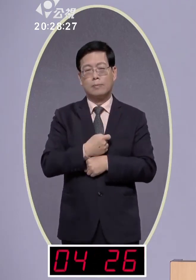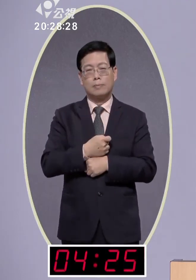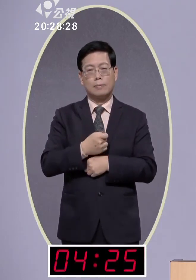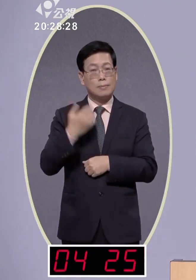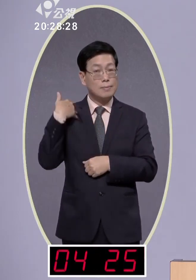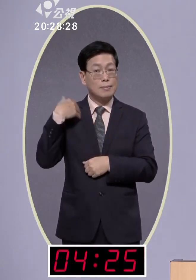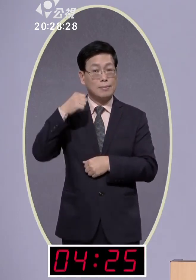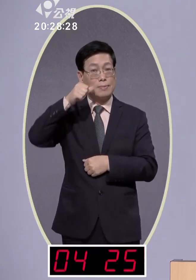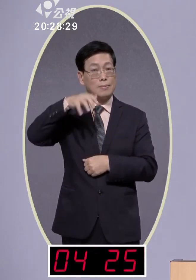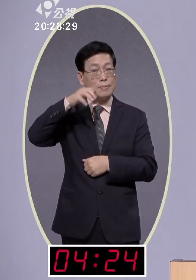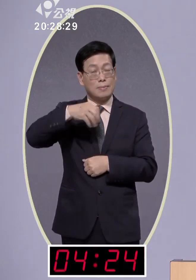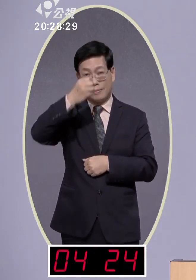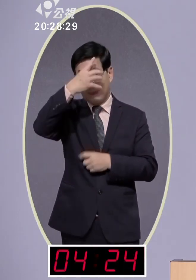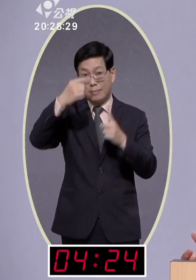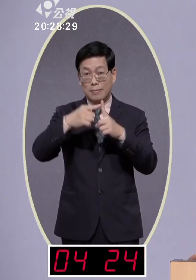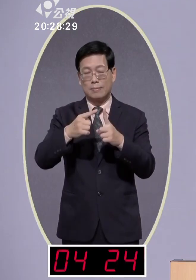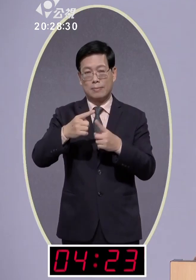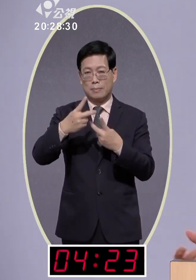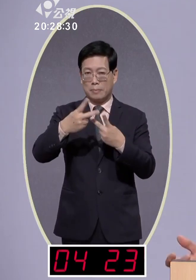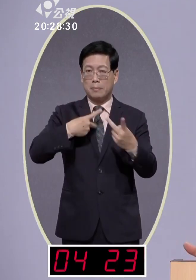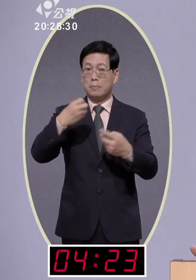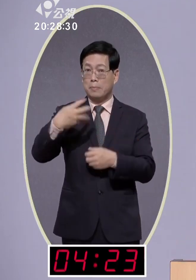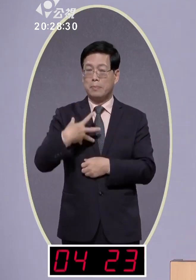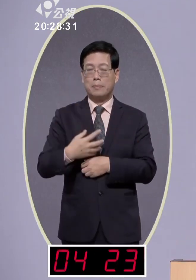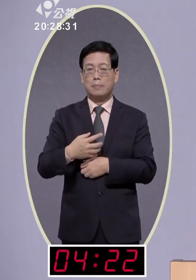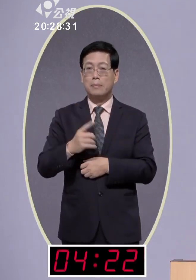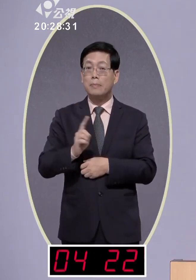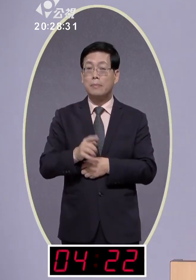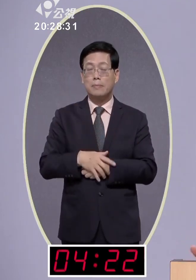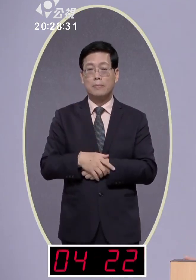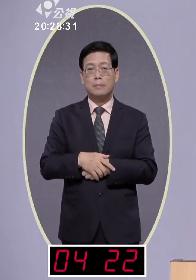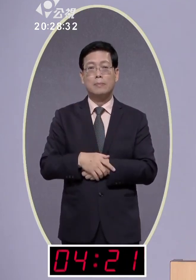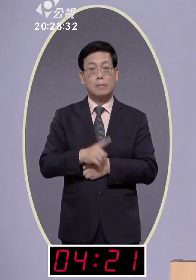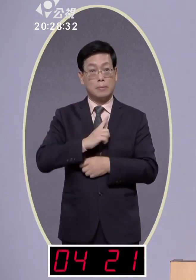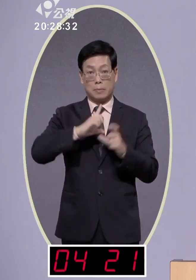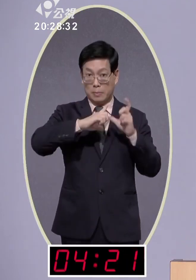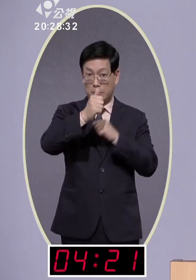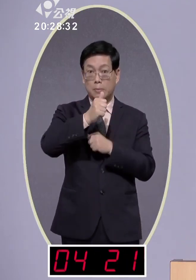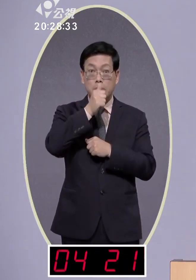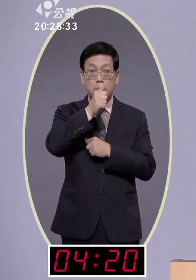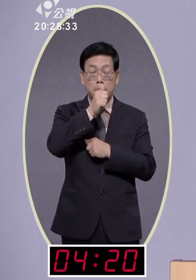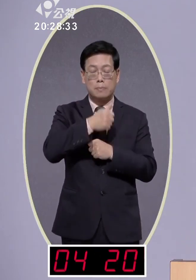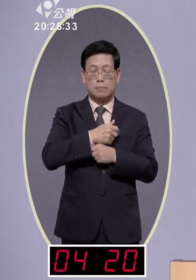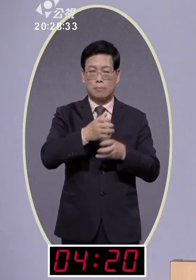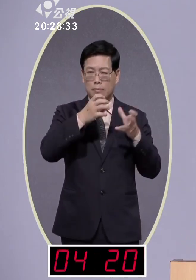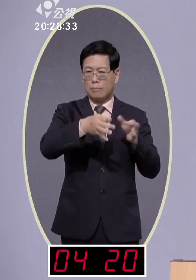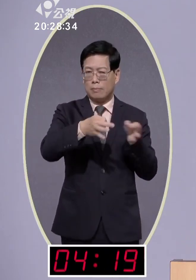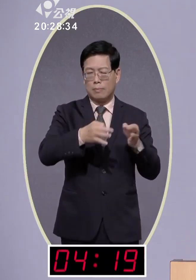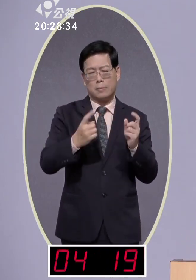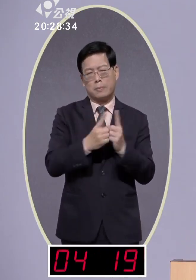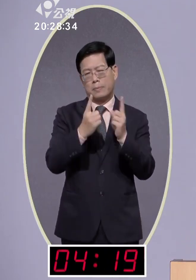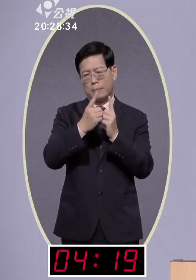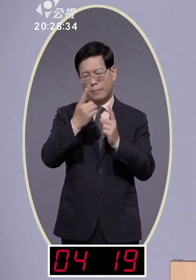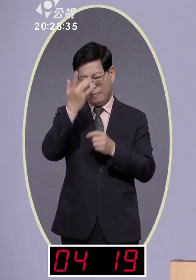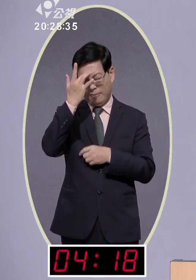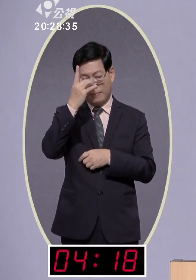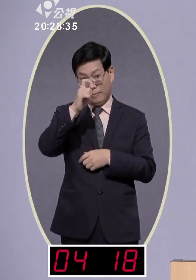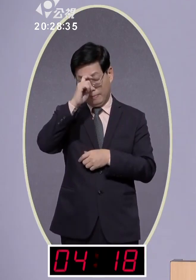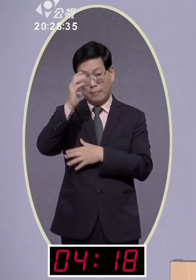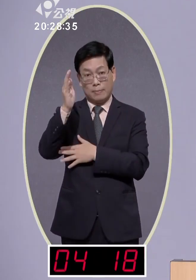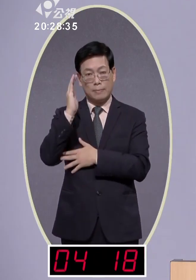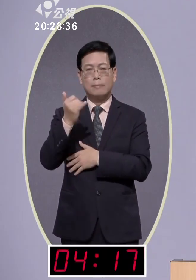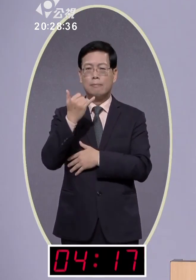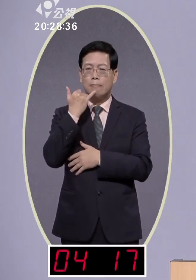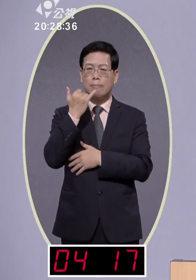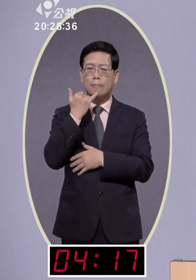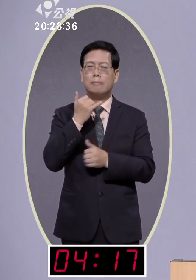苗栗的年轻人，他写信给我，告诉我他返乡创业的过程中遇到的种种的困难，还希望公部门给